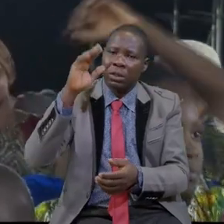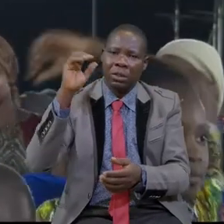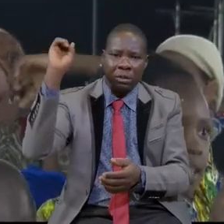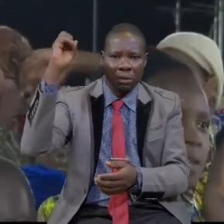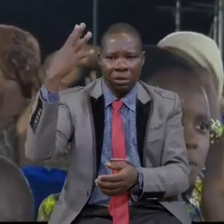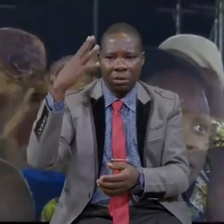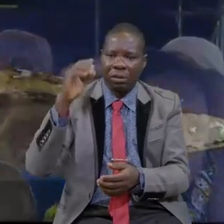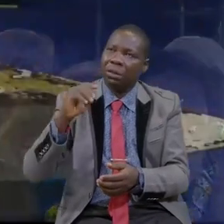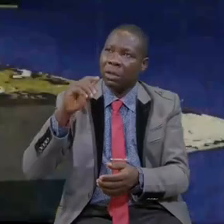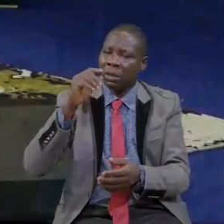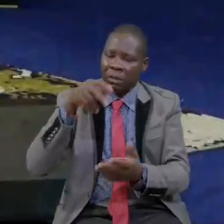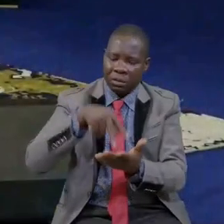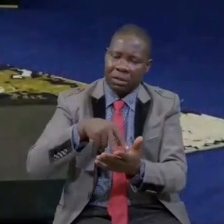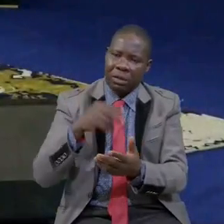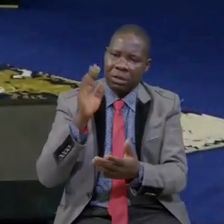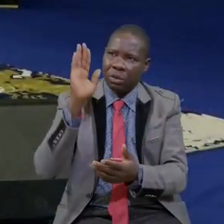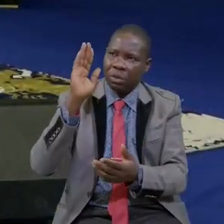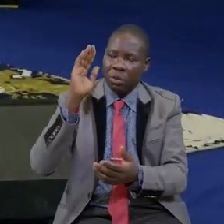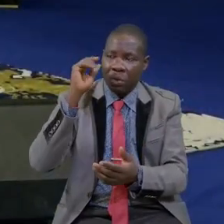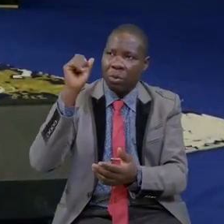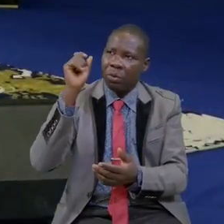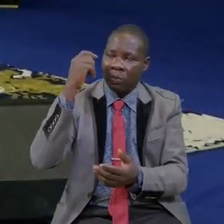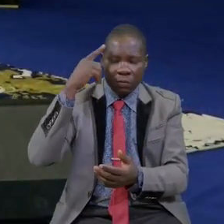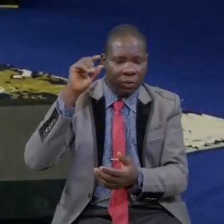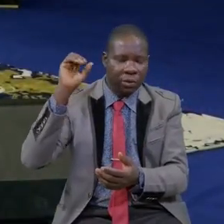Debout dans la foi, sachant